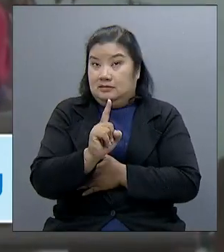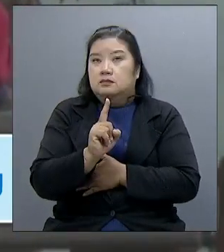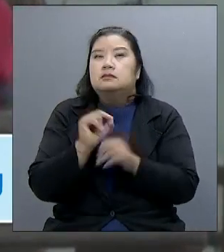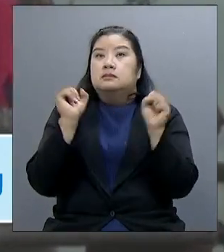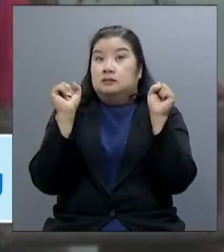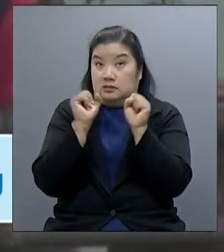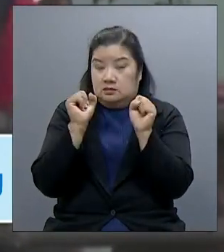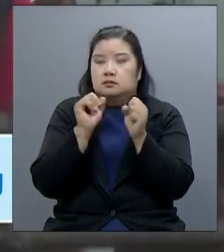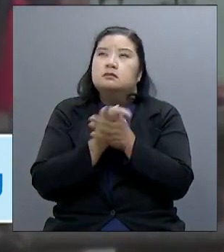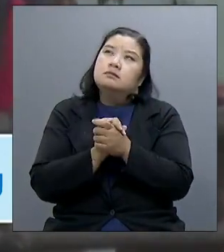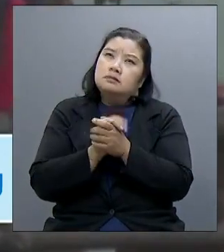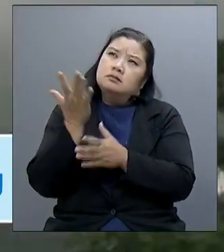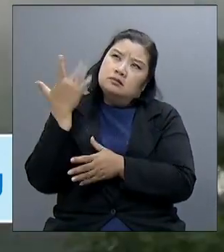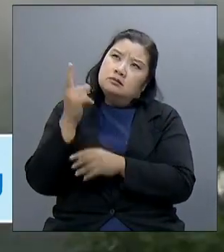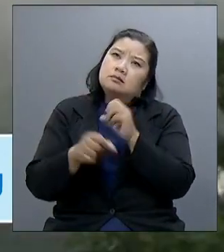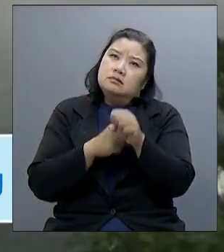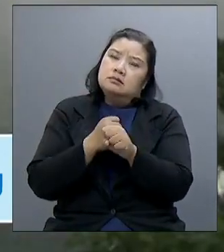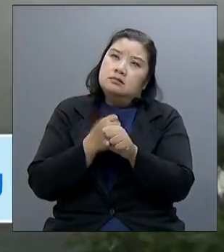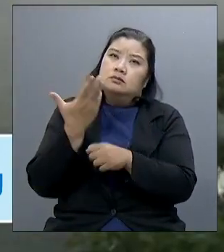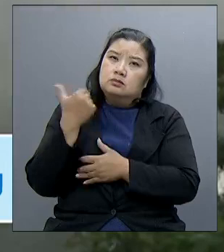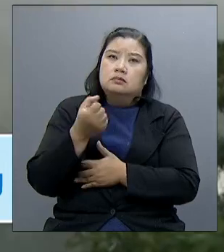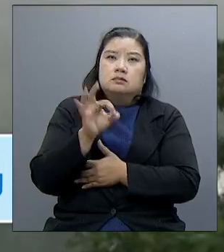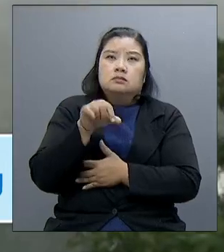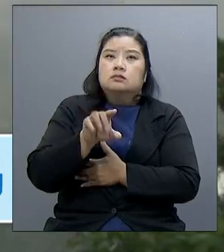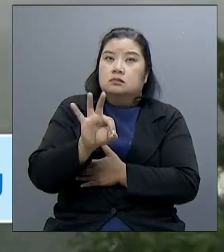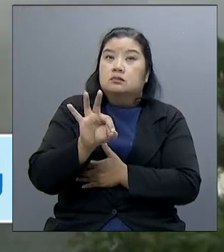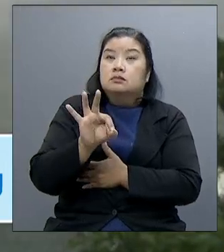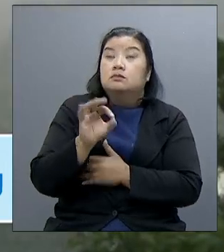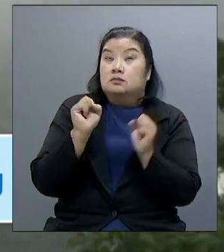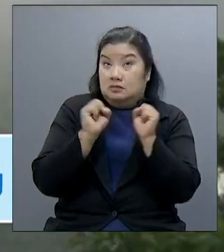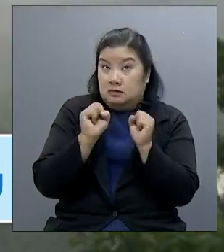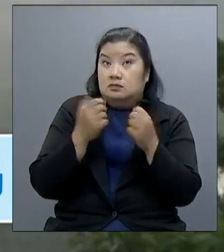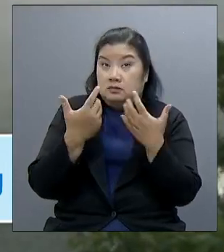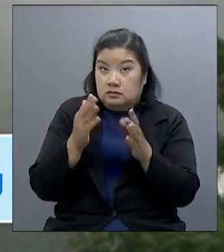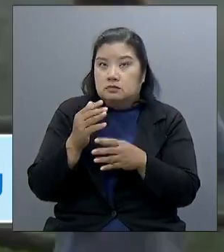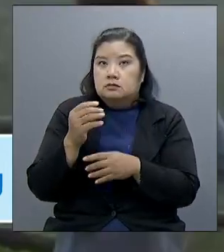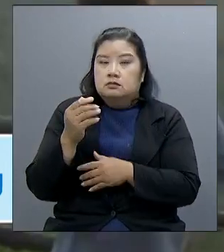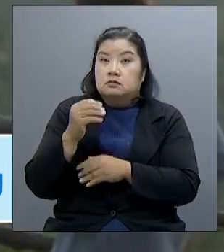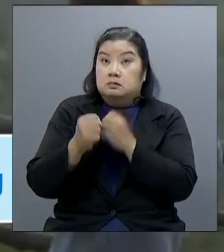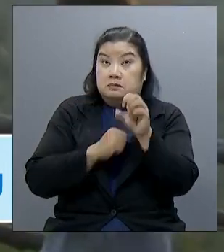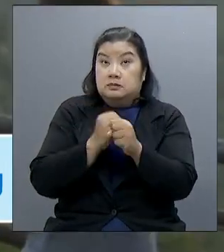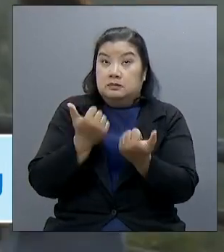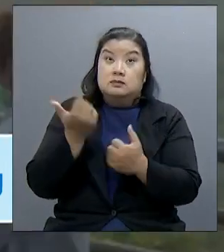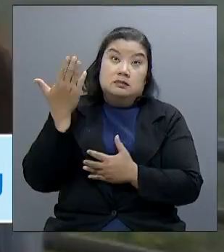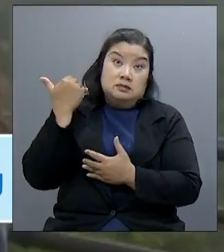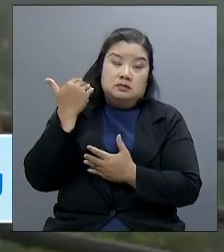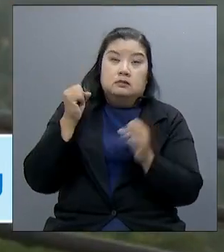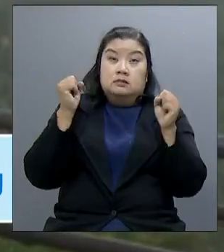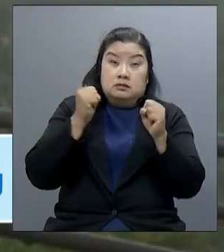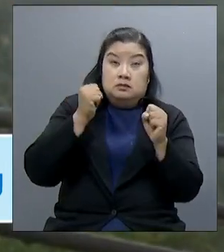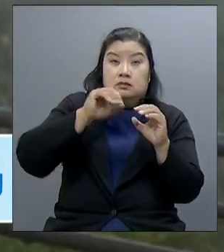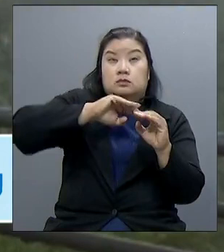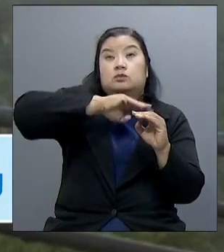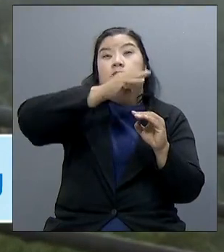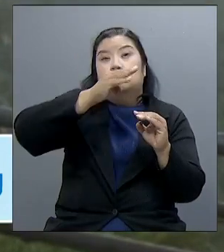ิม เมปกองก่อนเกอ 19.9 องศาค ha sและมีอากาหนาวเย็นน้อยกวาปีทผลมาสำหรบอุหภูมิต่ำทสุอยู่ที่